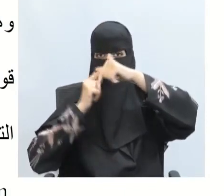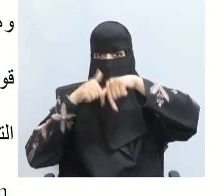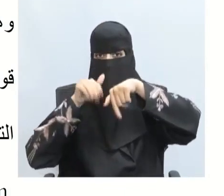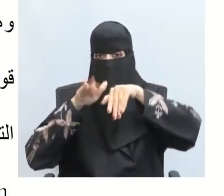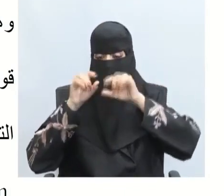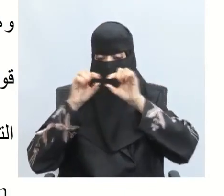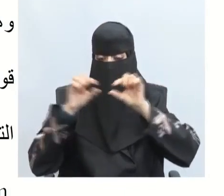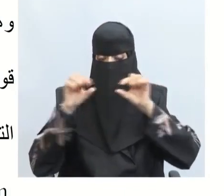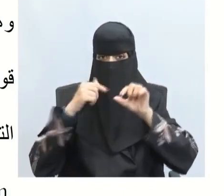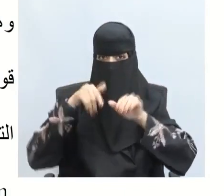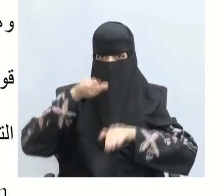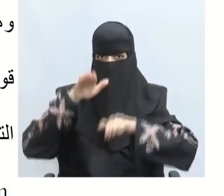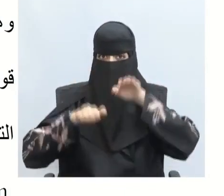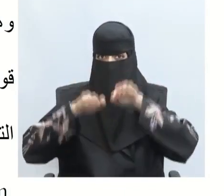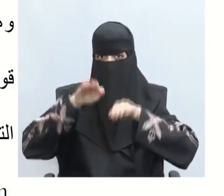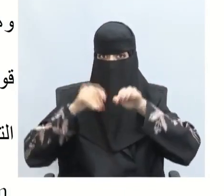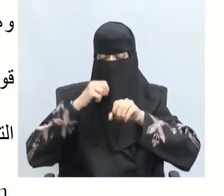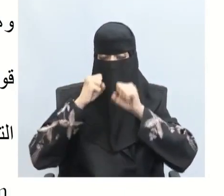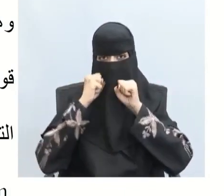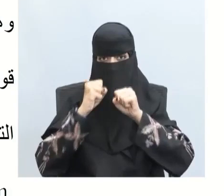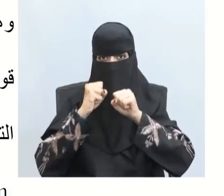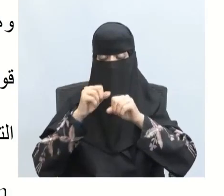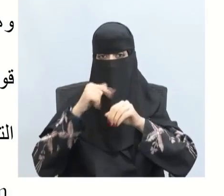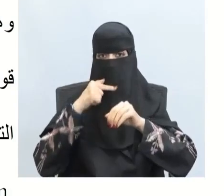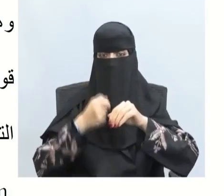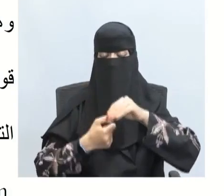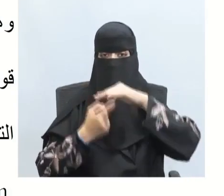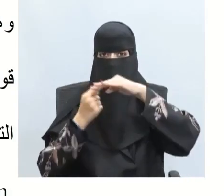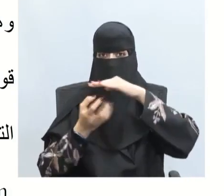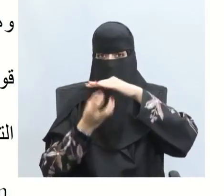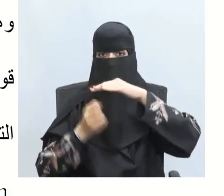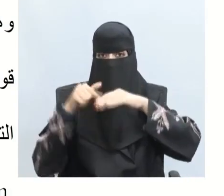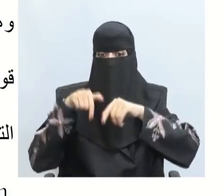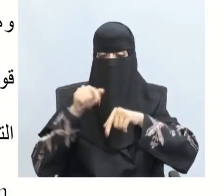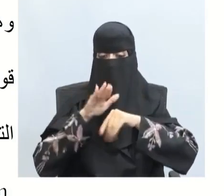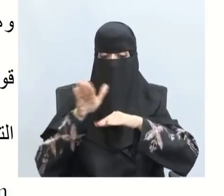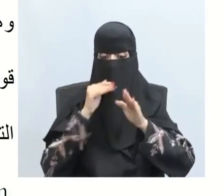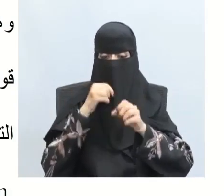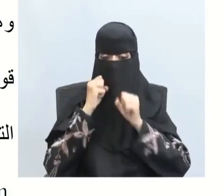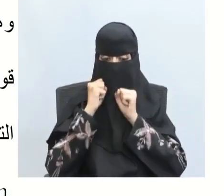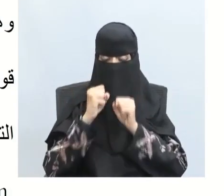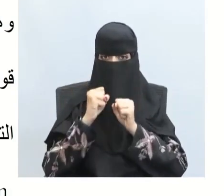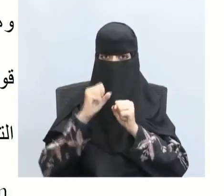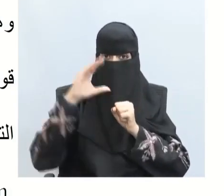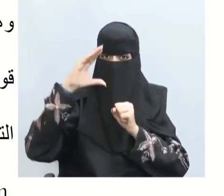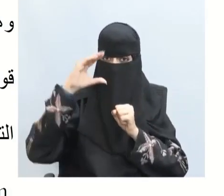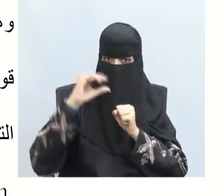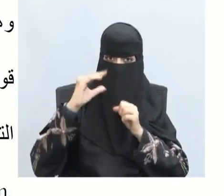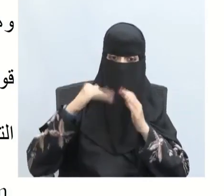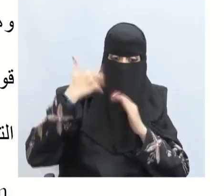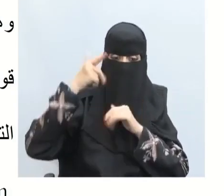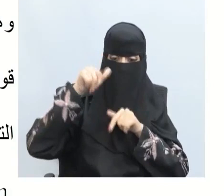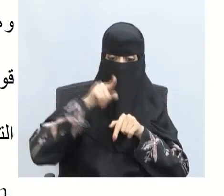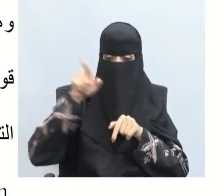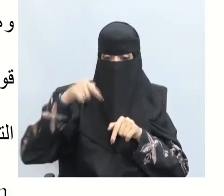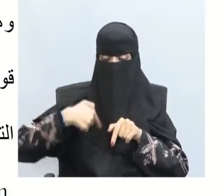عند موازنته قوه الجاذبيه الداخليه بواسطه قوه الضغط الخارجيه